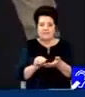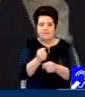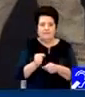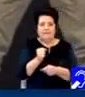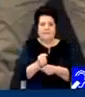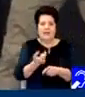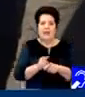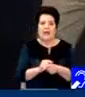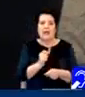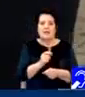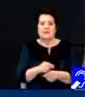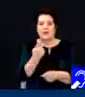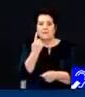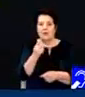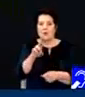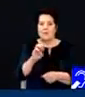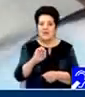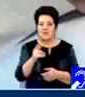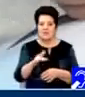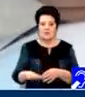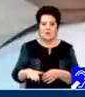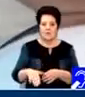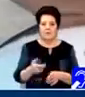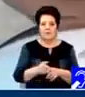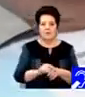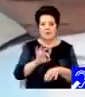accidentată la gleznă încă de la primul meci.